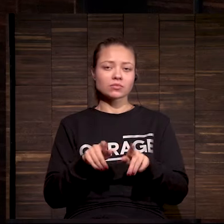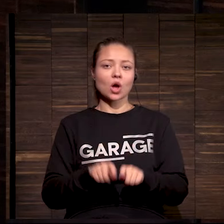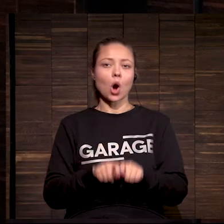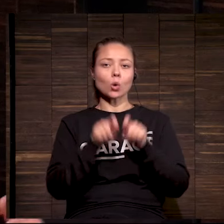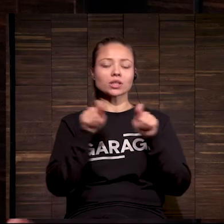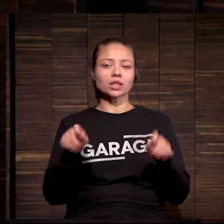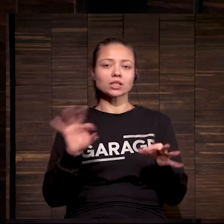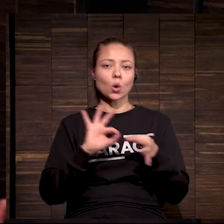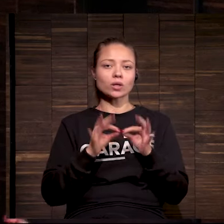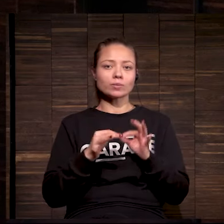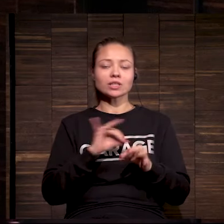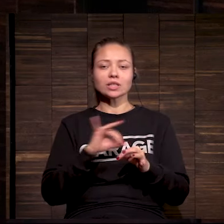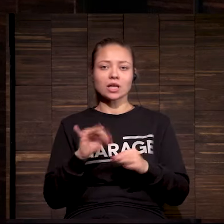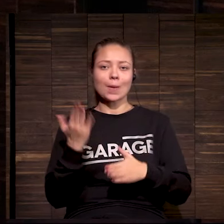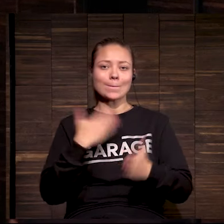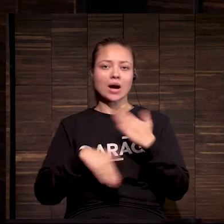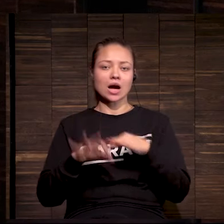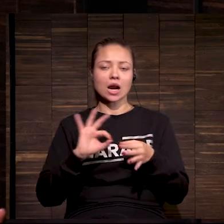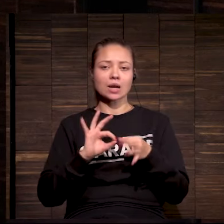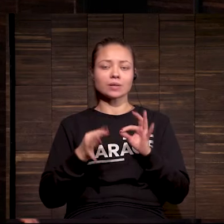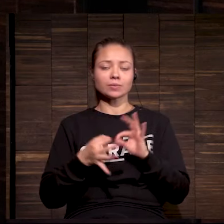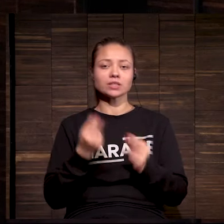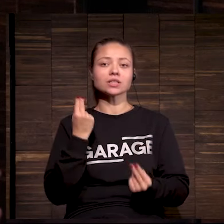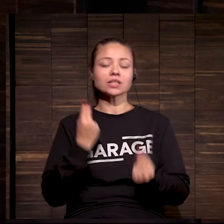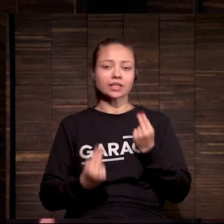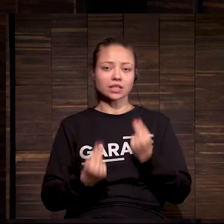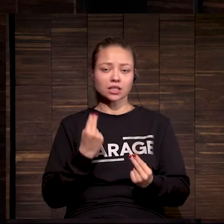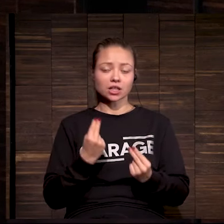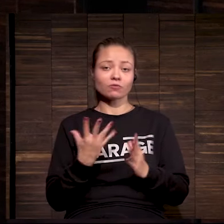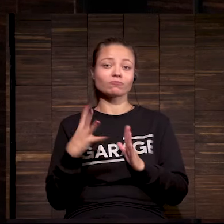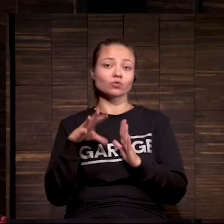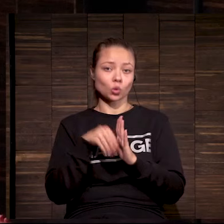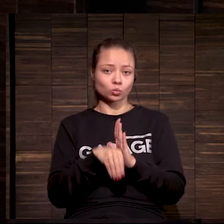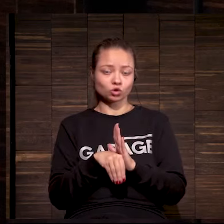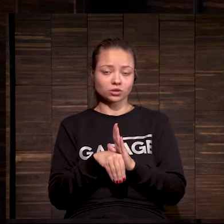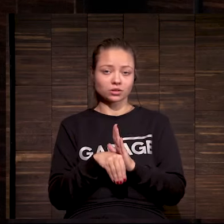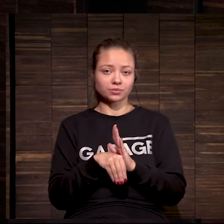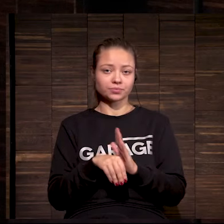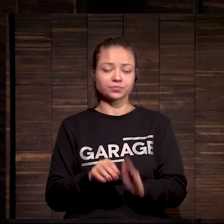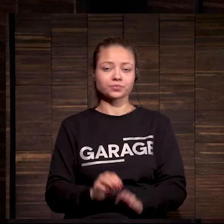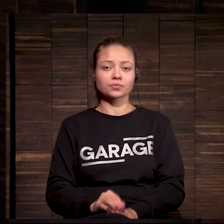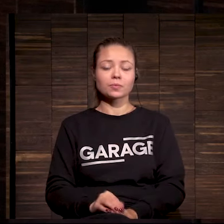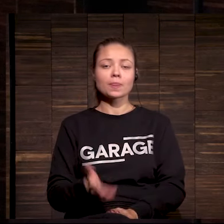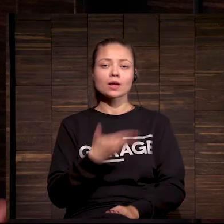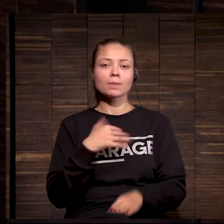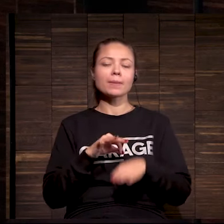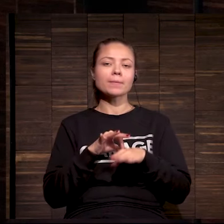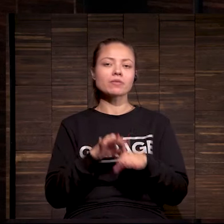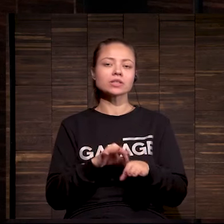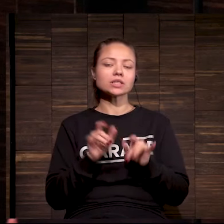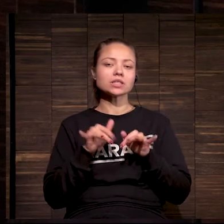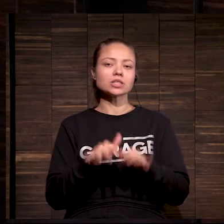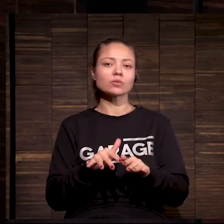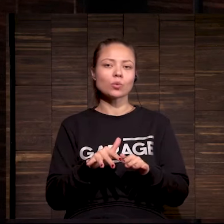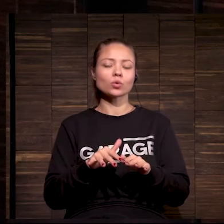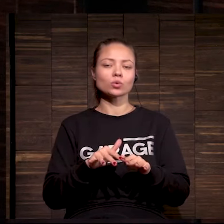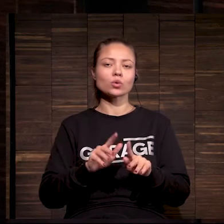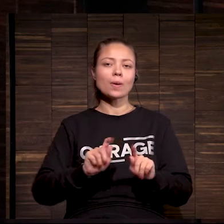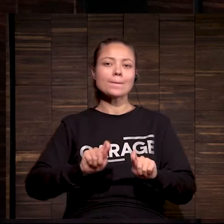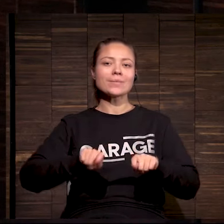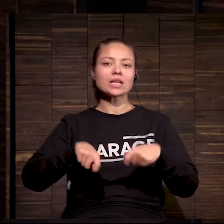и паралимпийских гей игр простите в том числе мы проводили церемонию передача